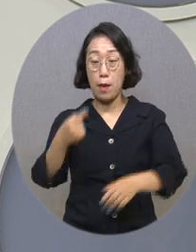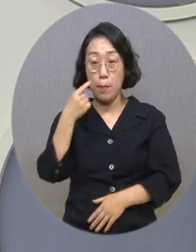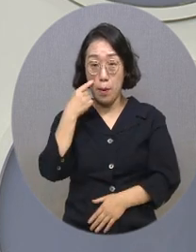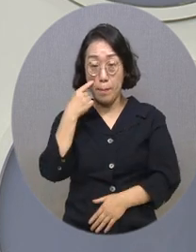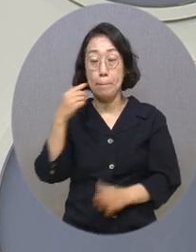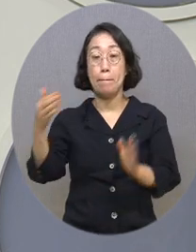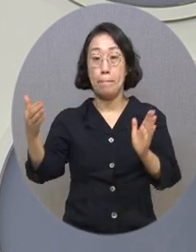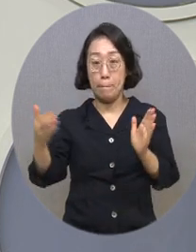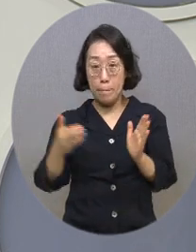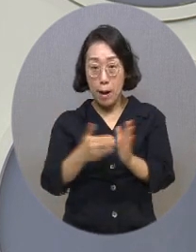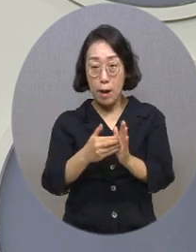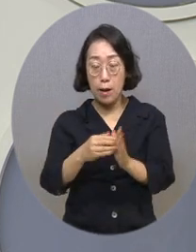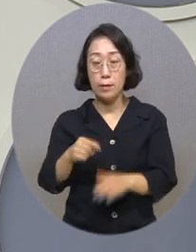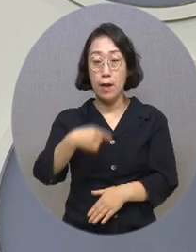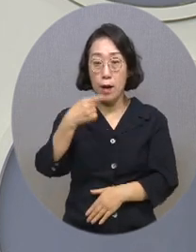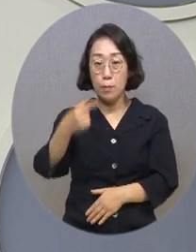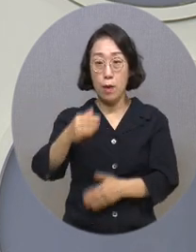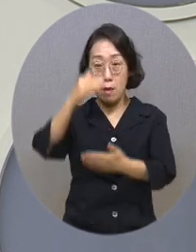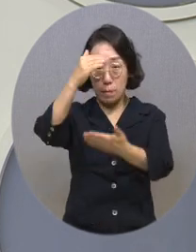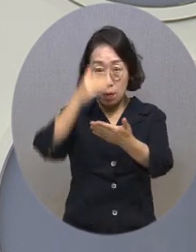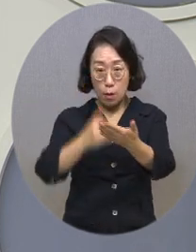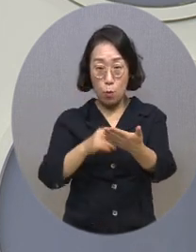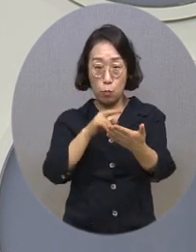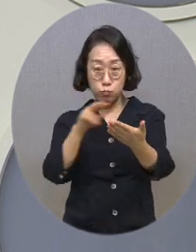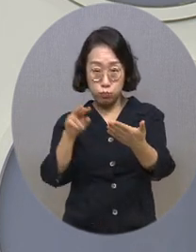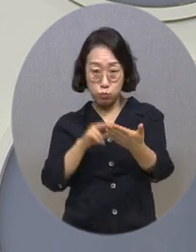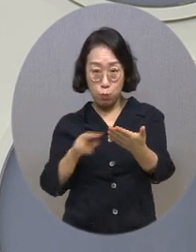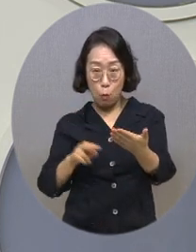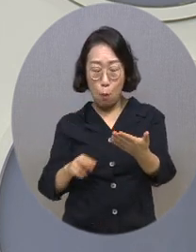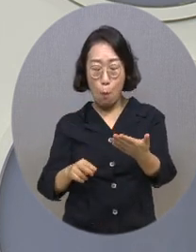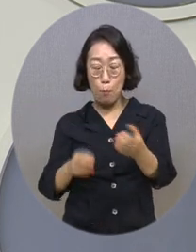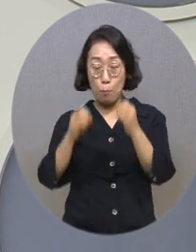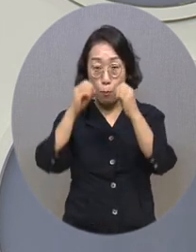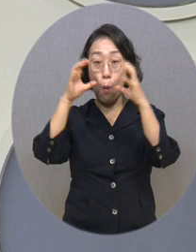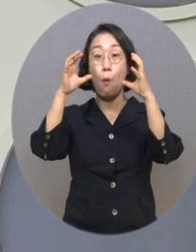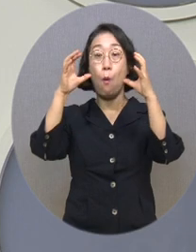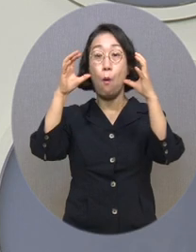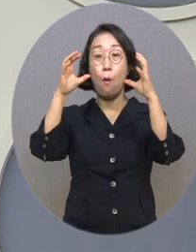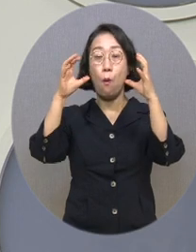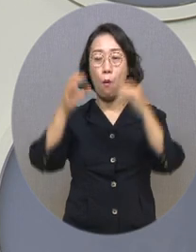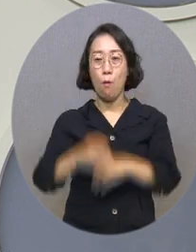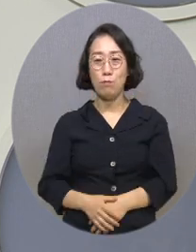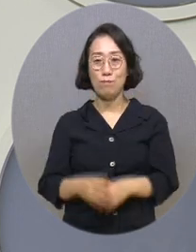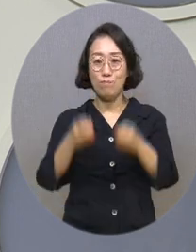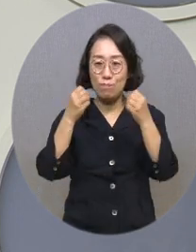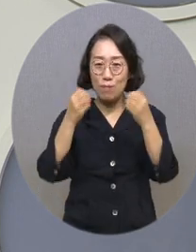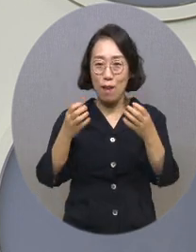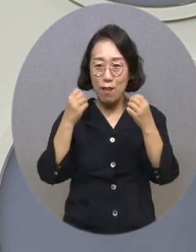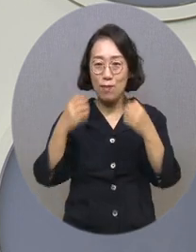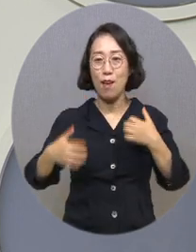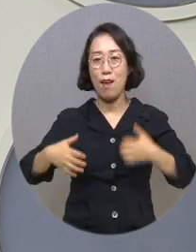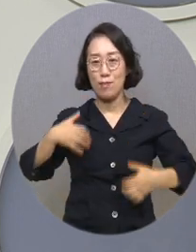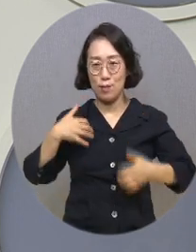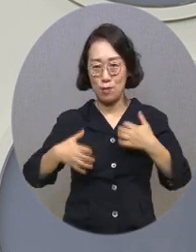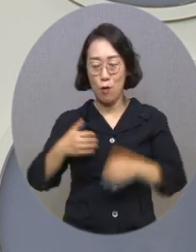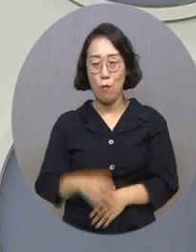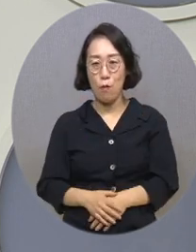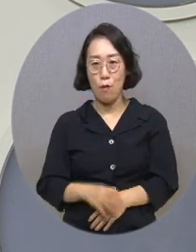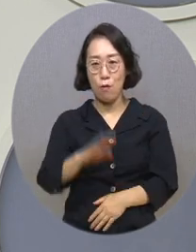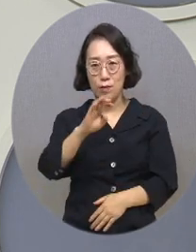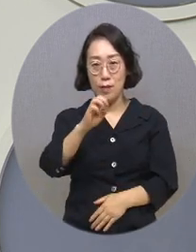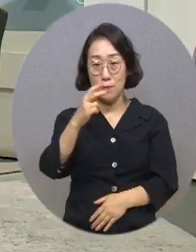하고 들어가서 내용을 훑어보니까 다른 세상이더라고. 그래서 그때서부터 그 많은 47년